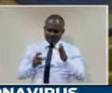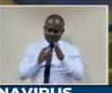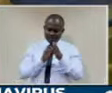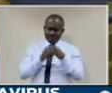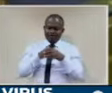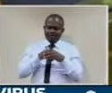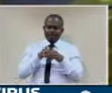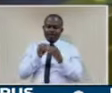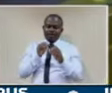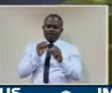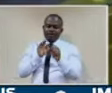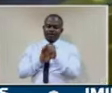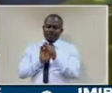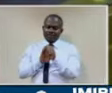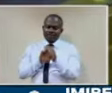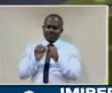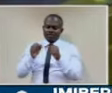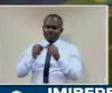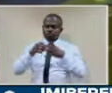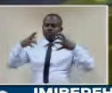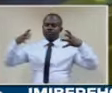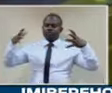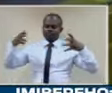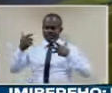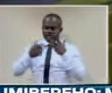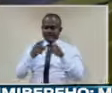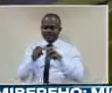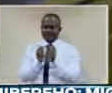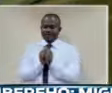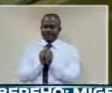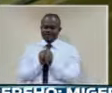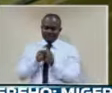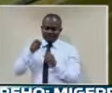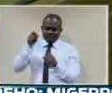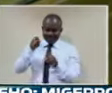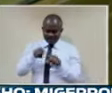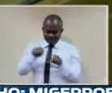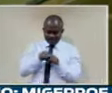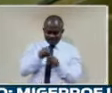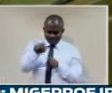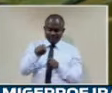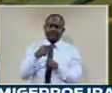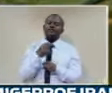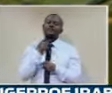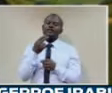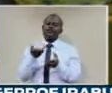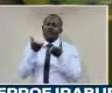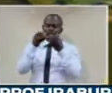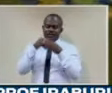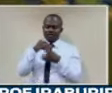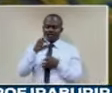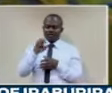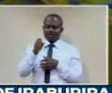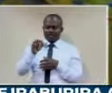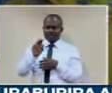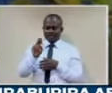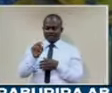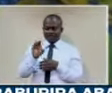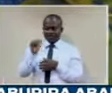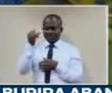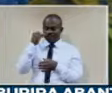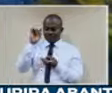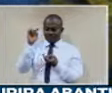mikoro wamplifia ibintu bitandukanye. Iyi nayo ni volume yongera muri frequence. Ubu iyo